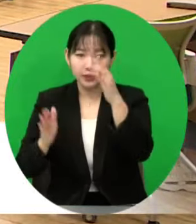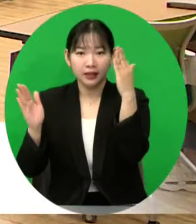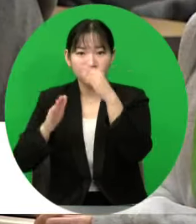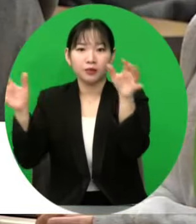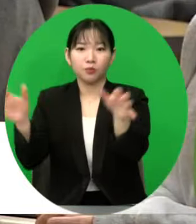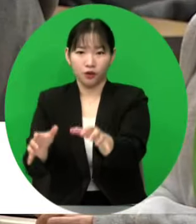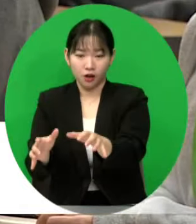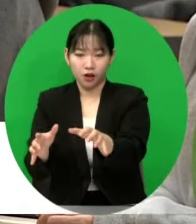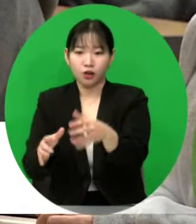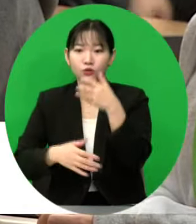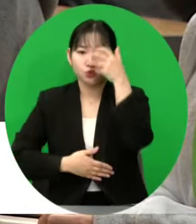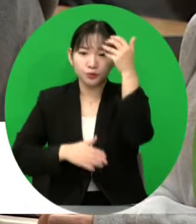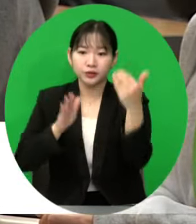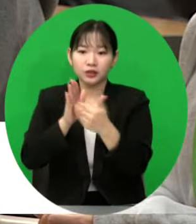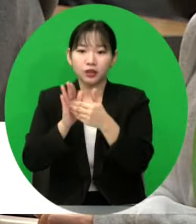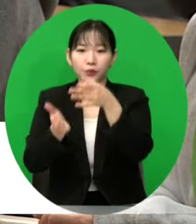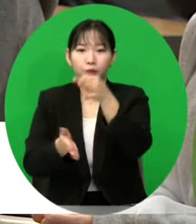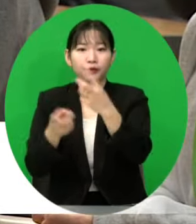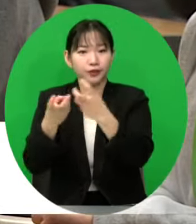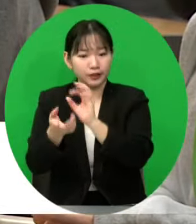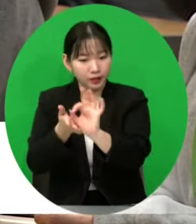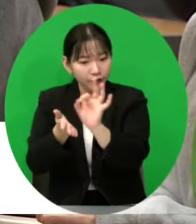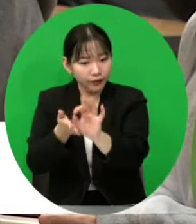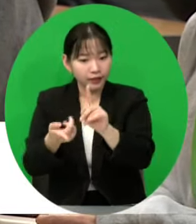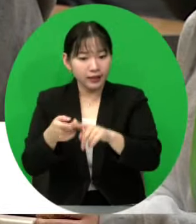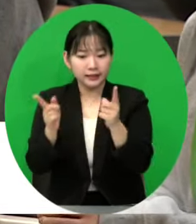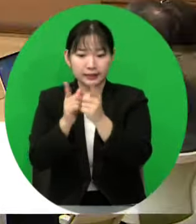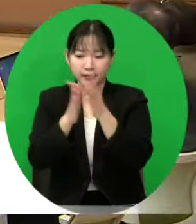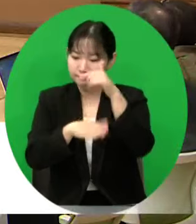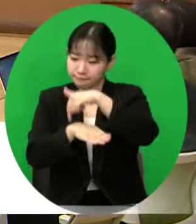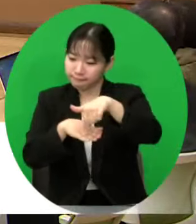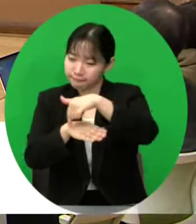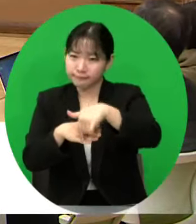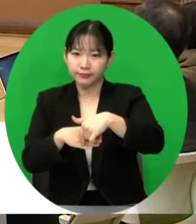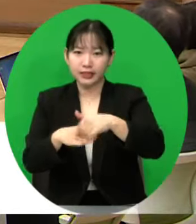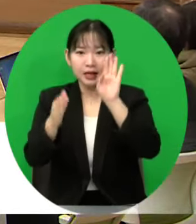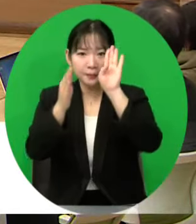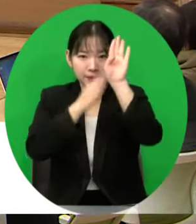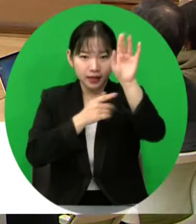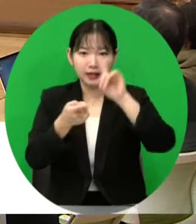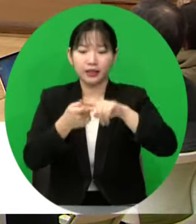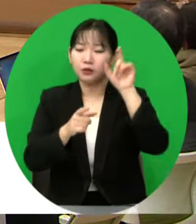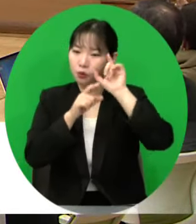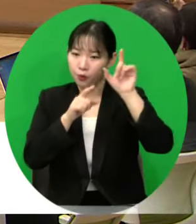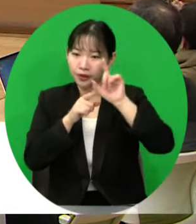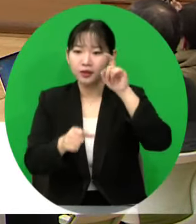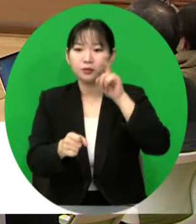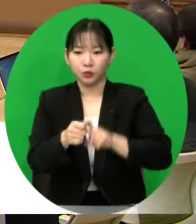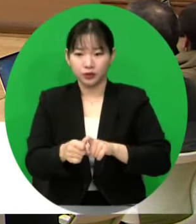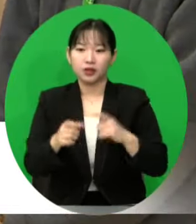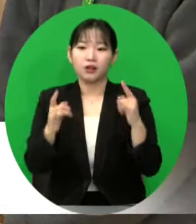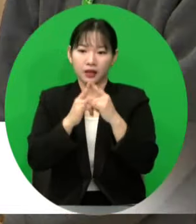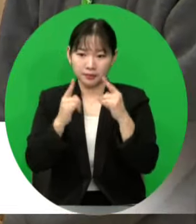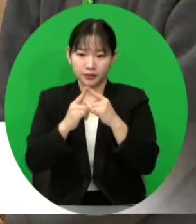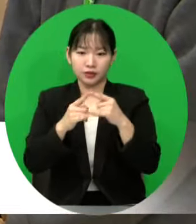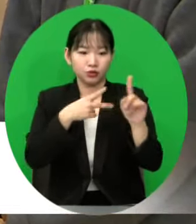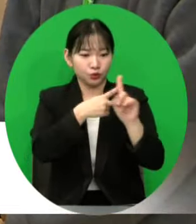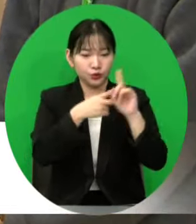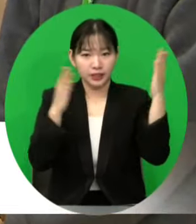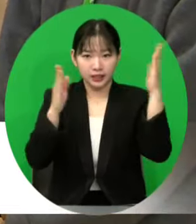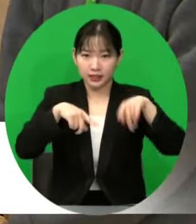모여 꿈실현금을 어떻게 사용할지 직접 기획하고 진로를 고민해보는 캠프입니다. 중학교